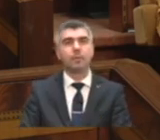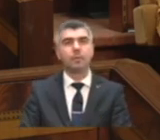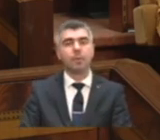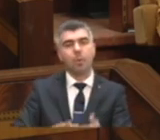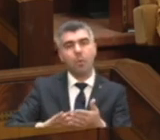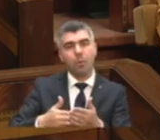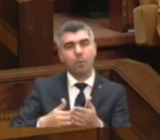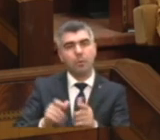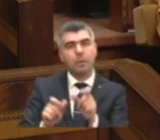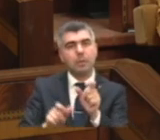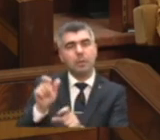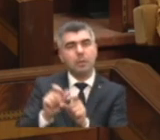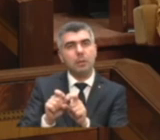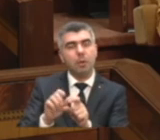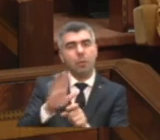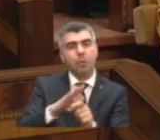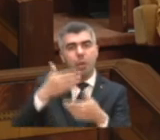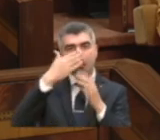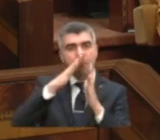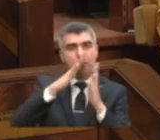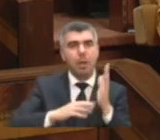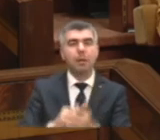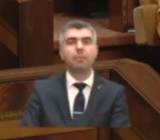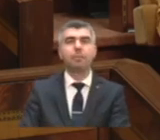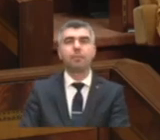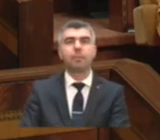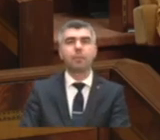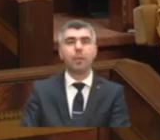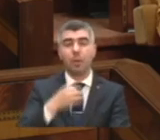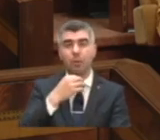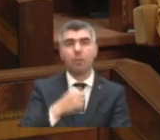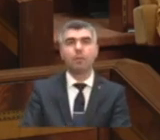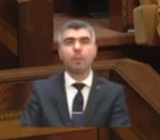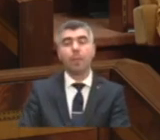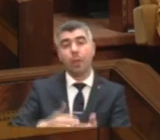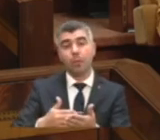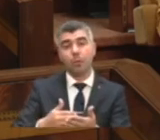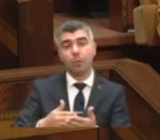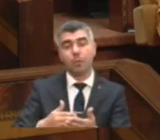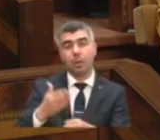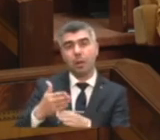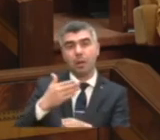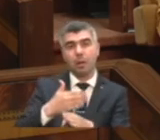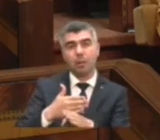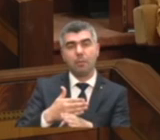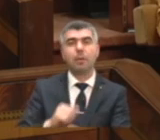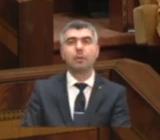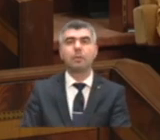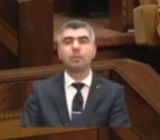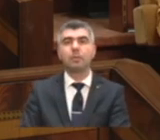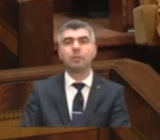الكريمة لكفات المغاربة. وكما جاء على لسان زميلي في المعارضة،